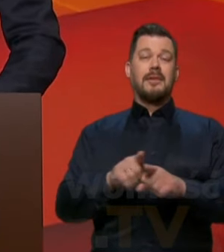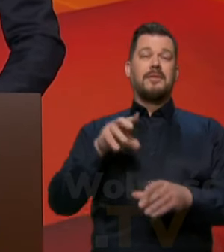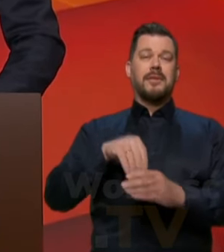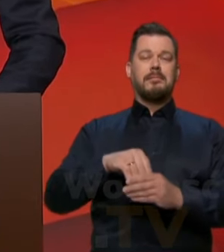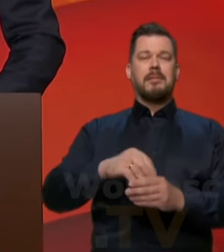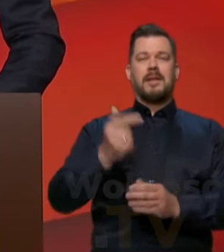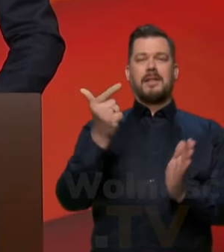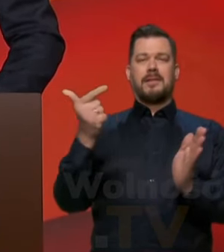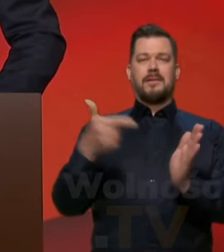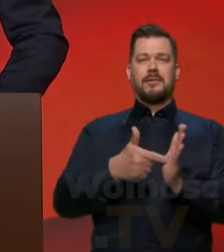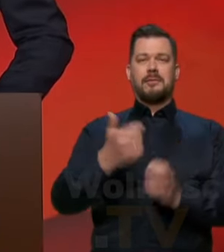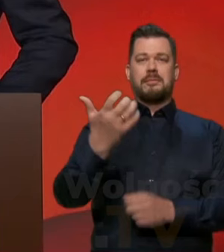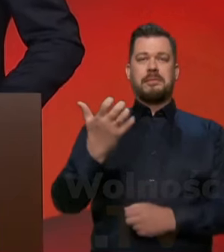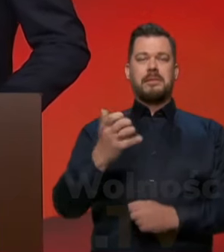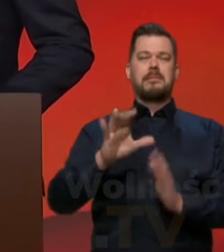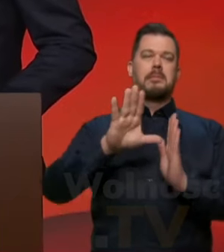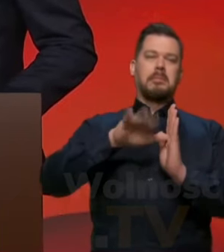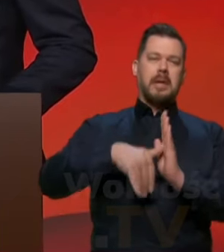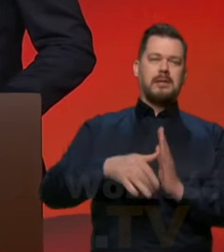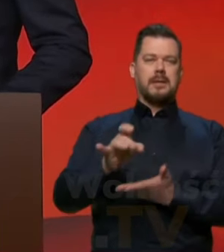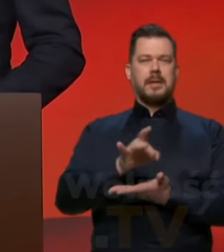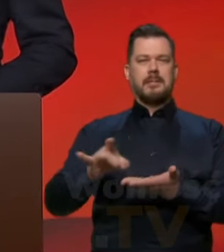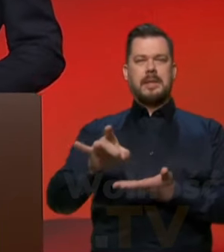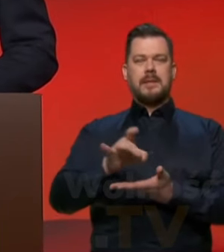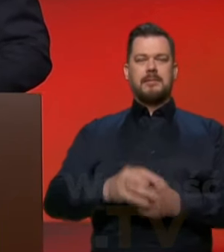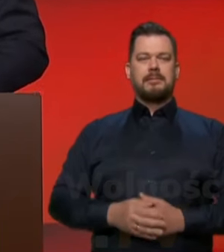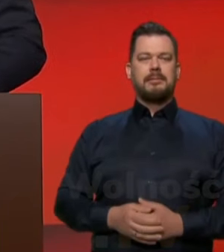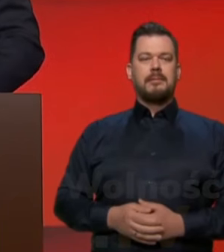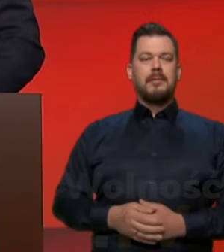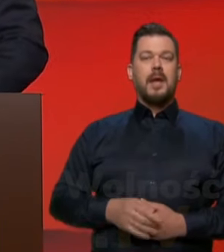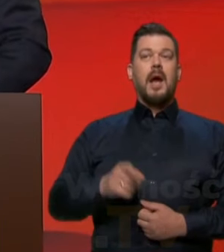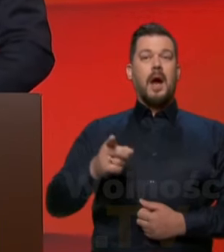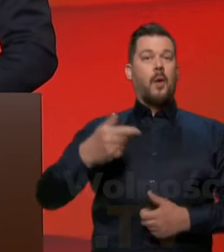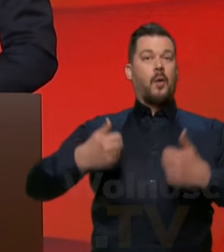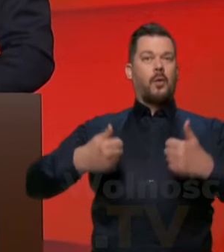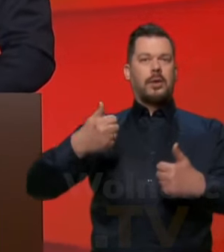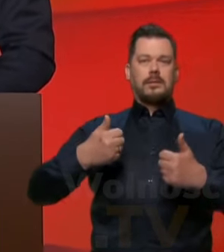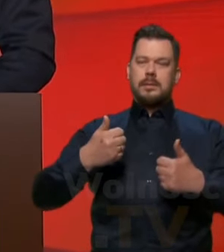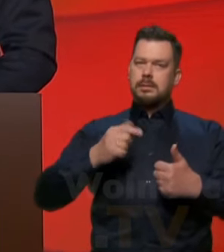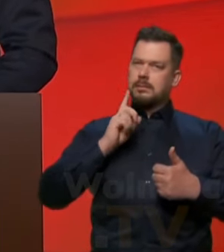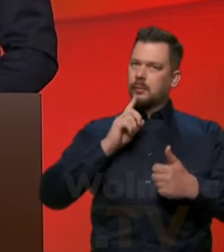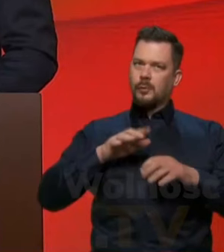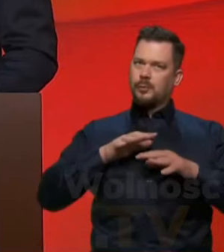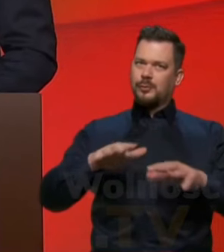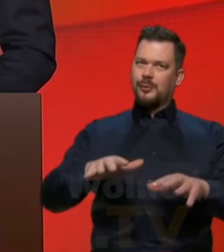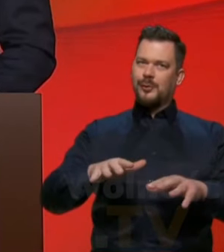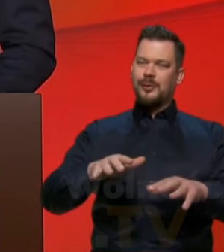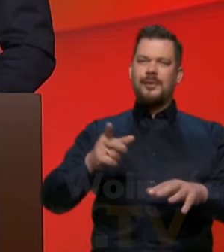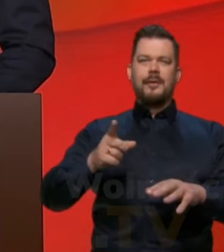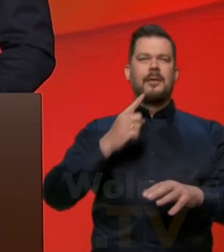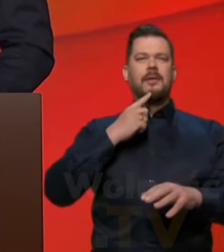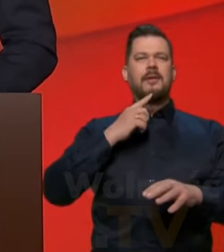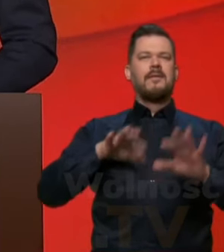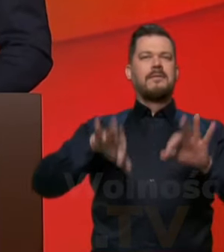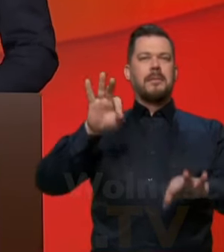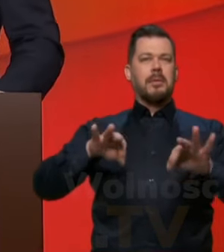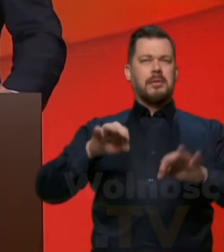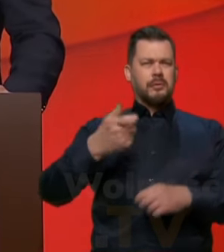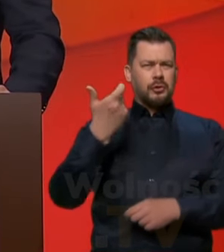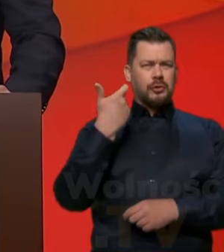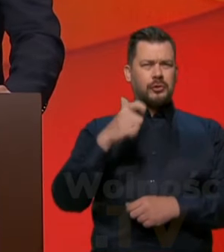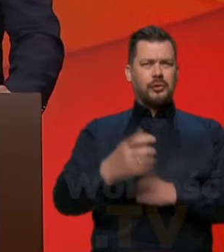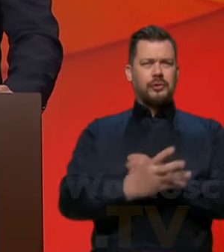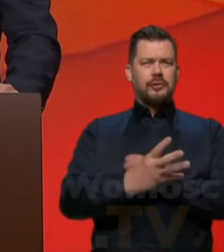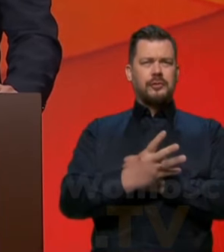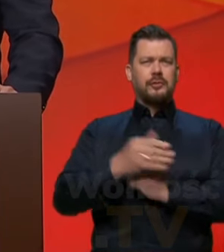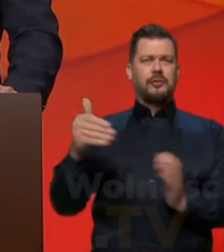2,5 tysiąca włodarzy miast i gmin. A konkurencja jest, szanowni państwo, spora, bo o elekcje ubiega się niemal